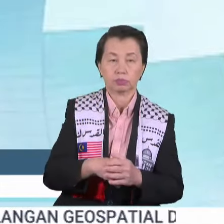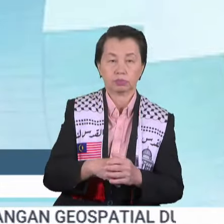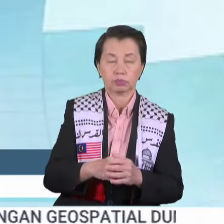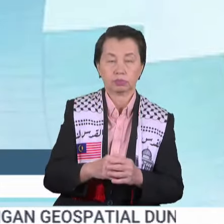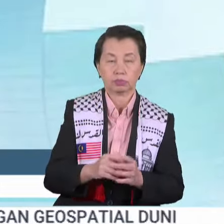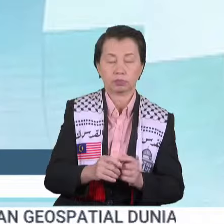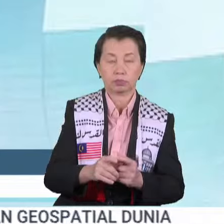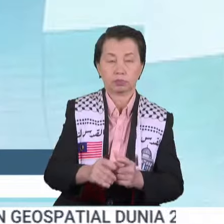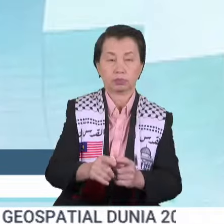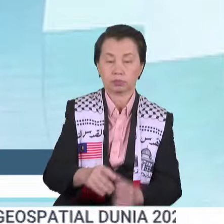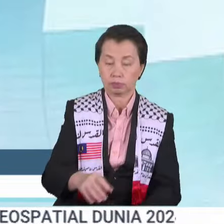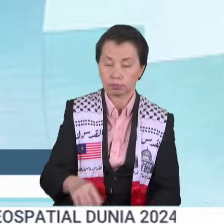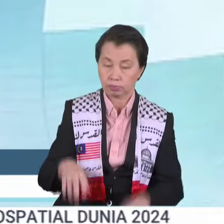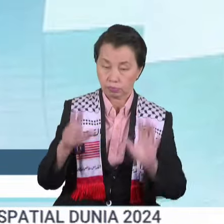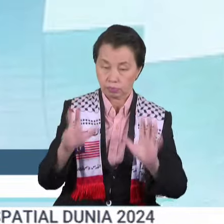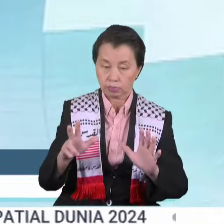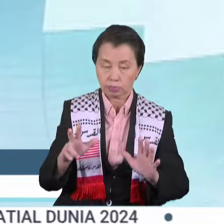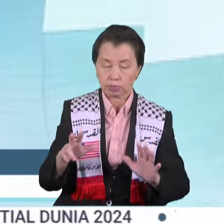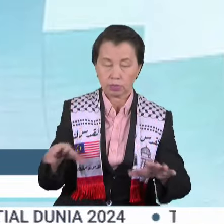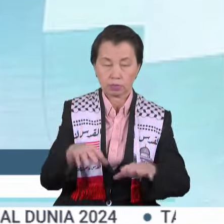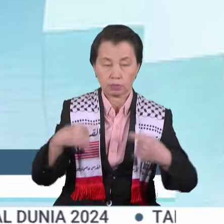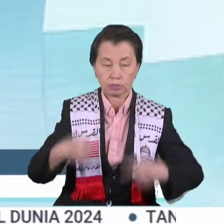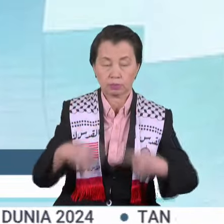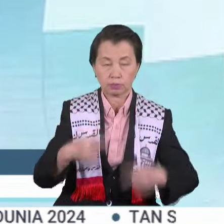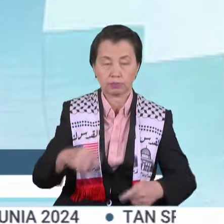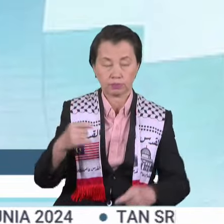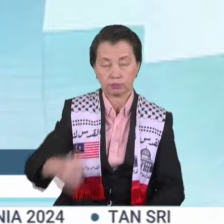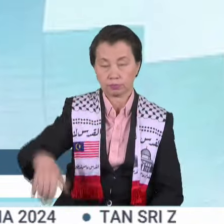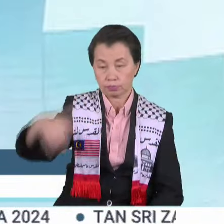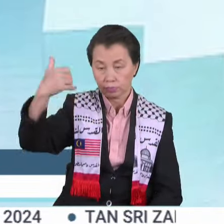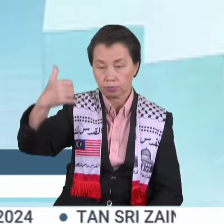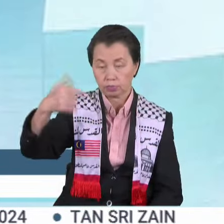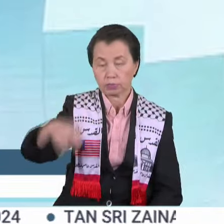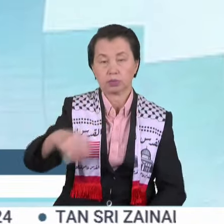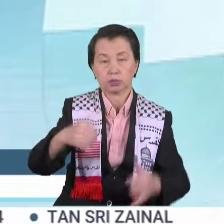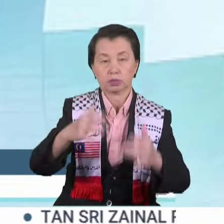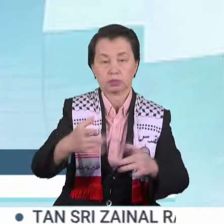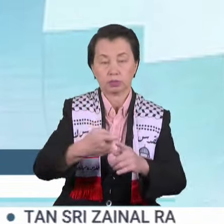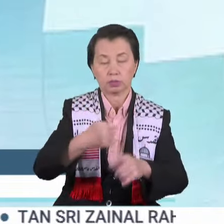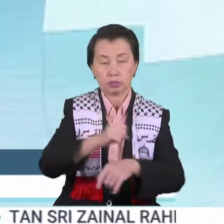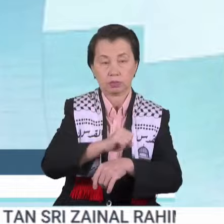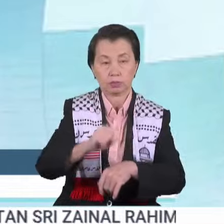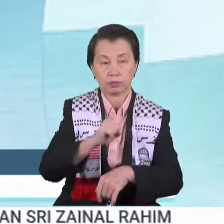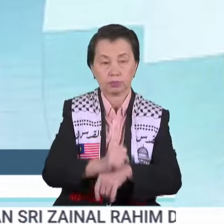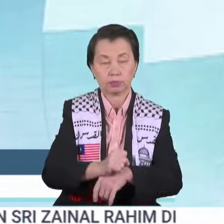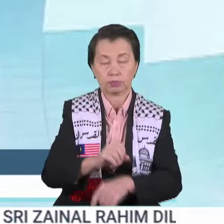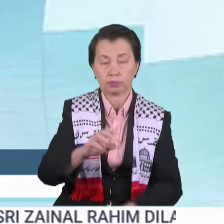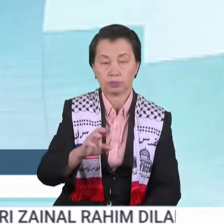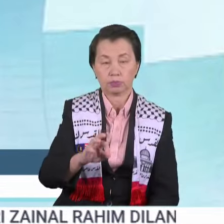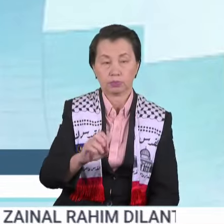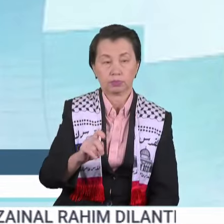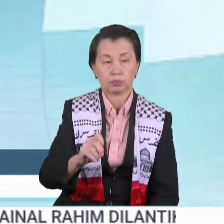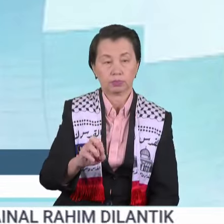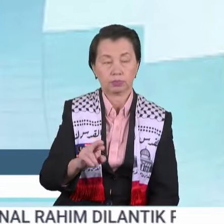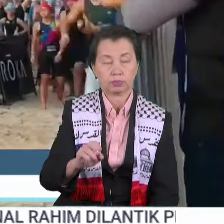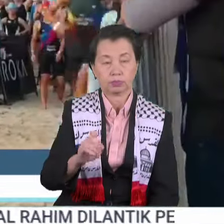sprint. Kesilapan dilakukan semasa saingan menyebabkan gelaran juara diungguli atlet Singapura Cedric Chua Jian Hong.